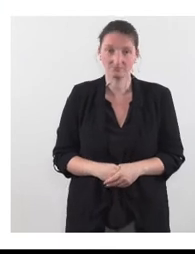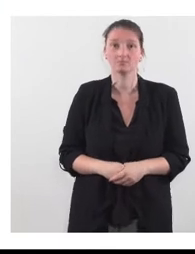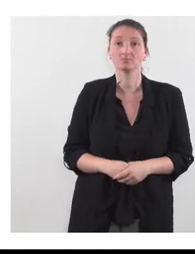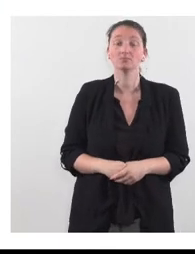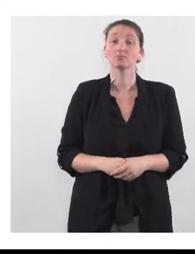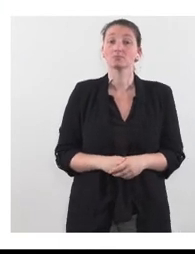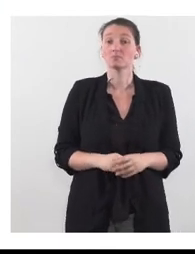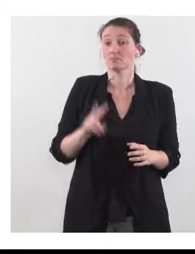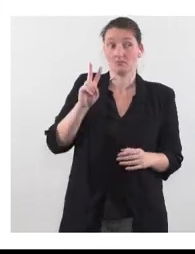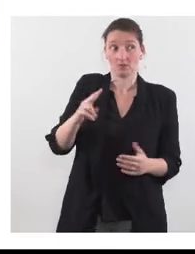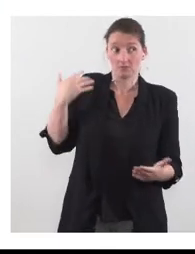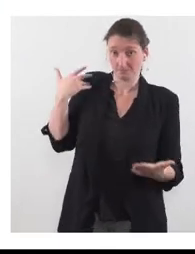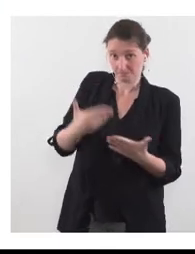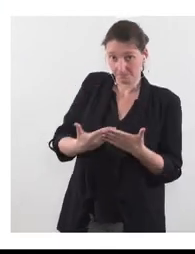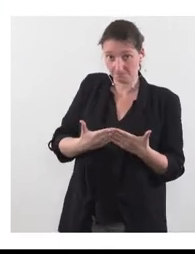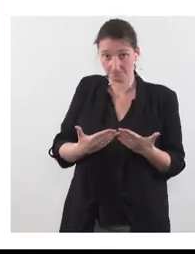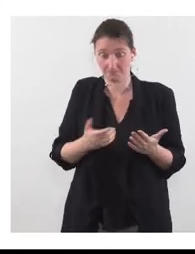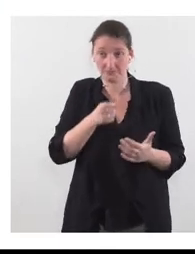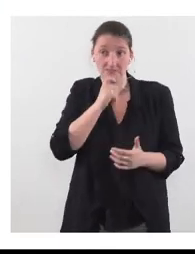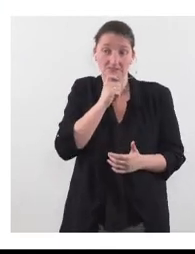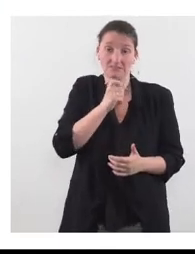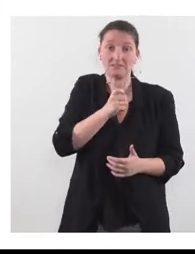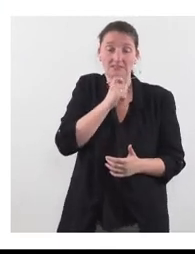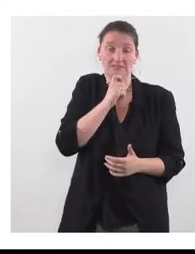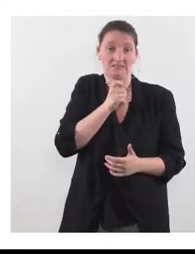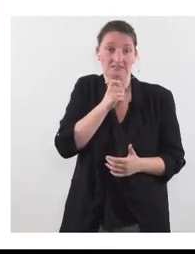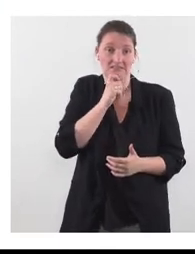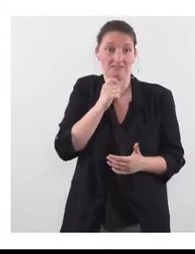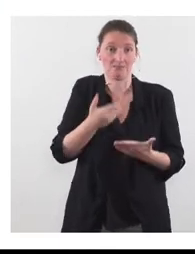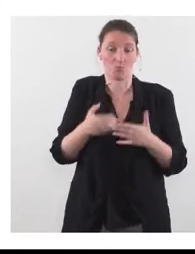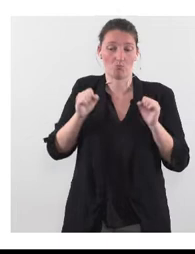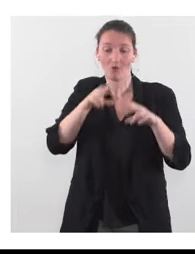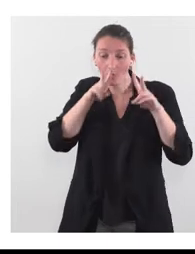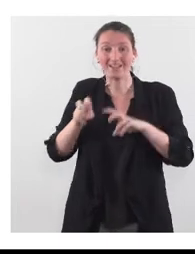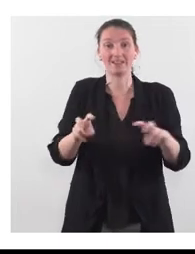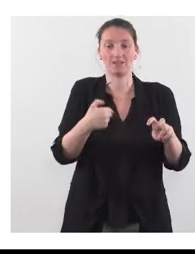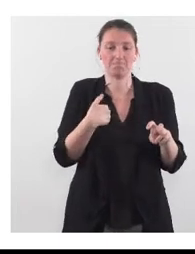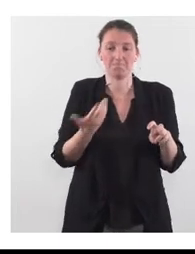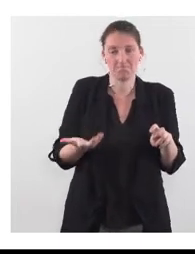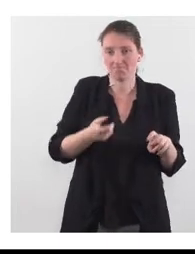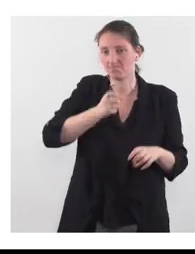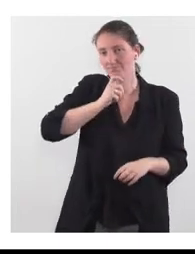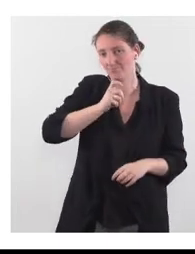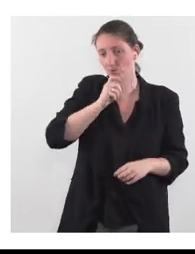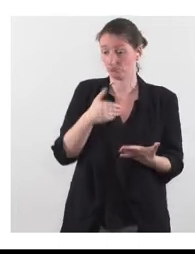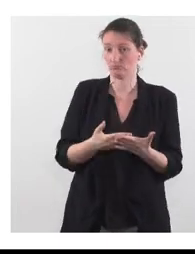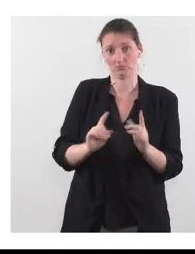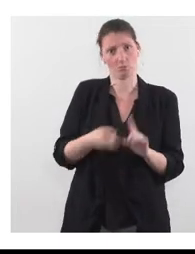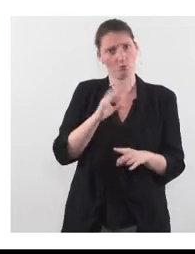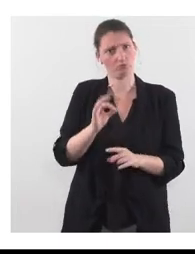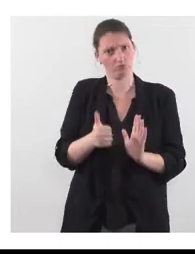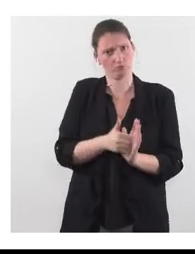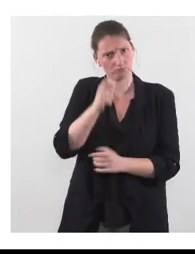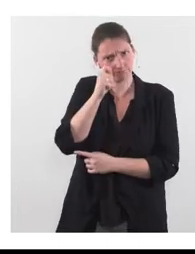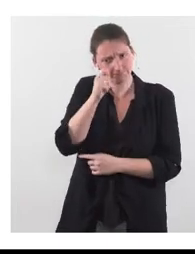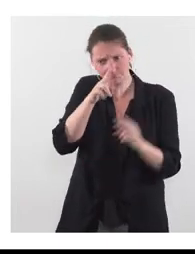Nous n'avons pas vraiment eu une occasion d'exercer ce pouvoir d'enquête, qui est un pouvoir important. Il